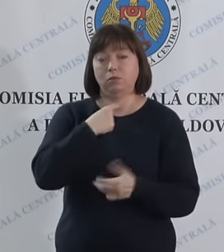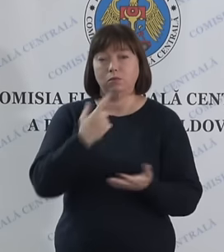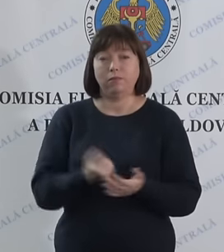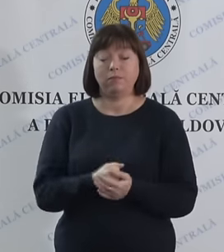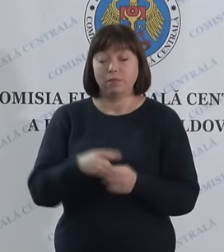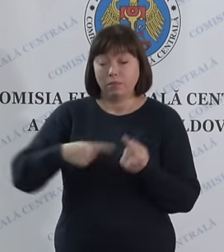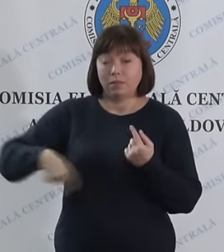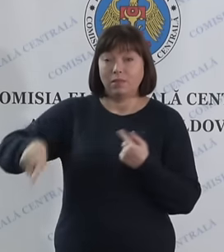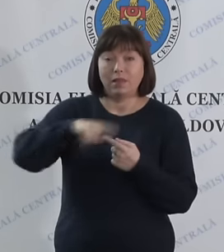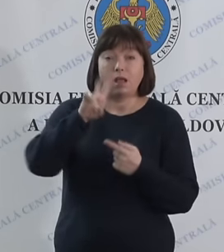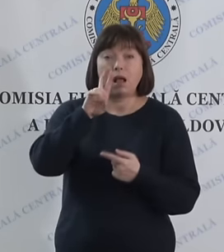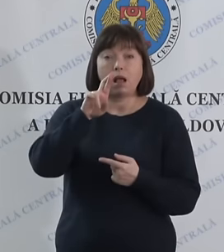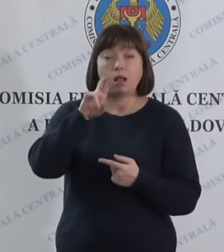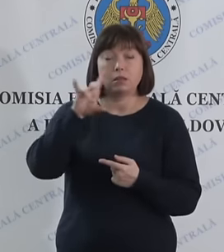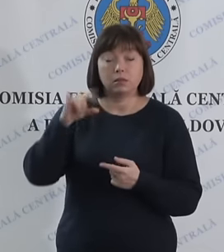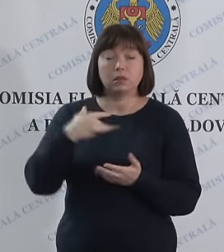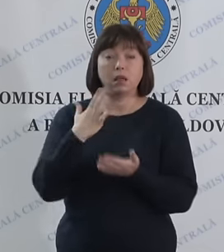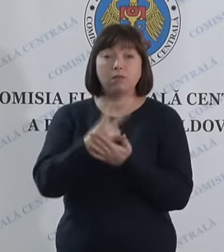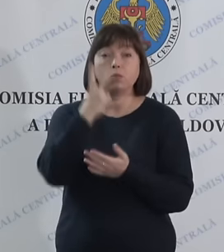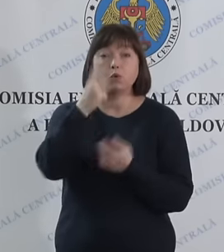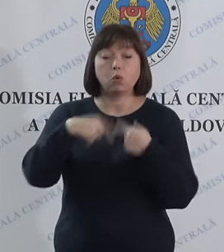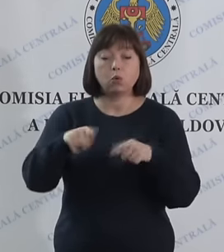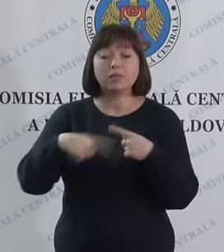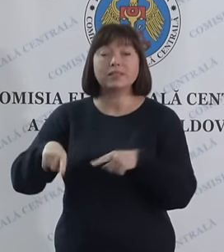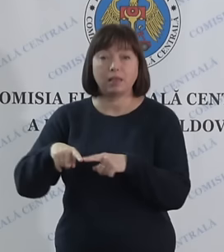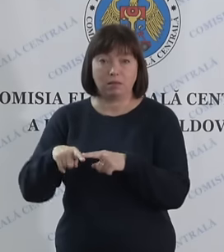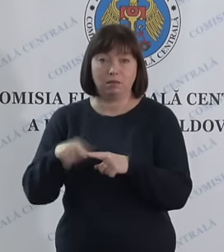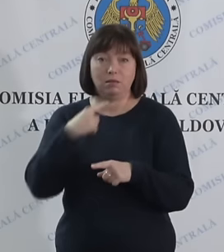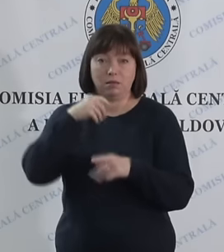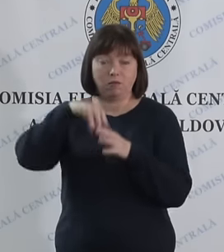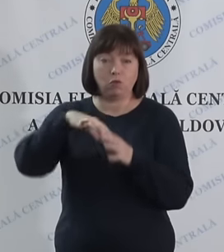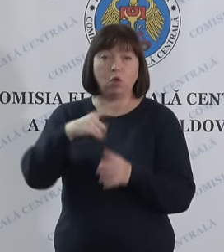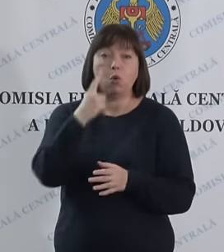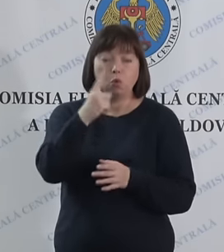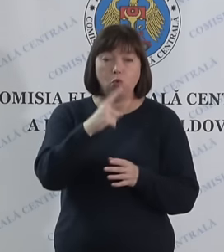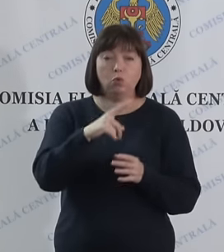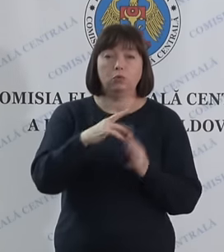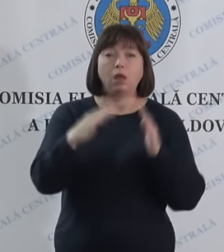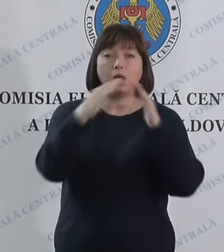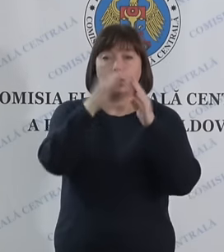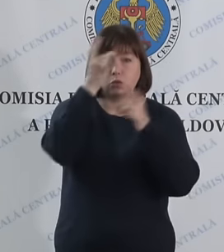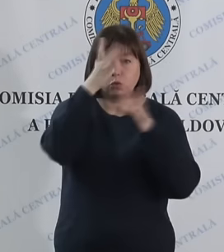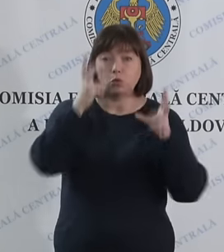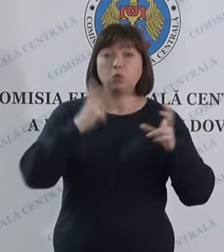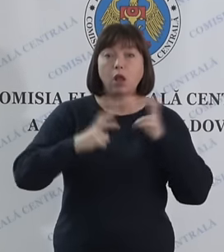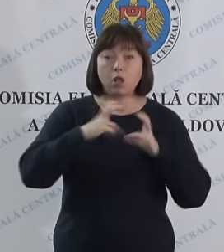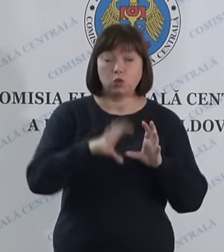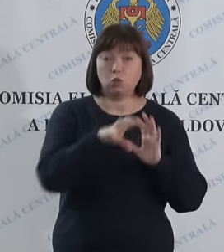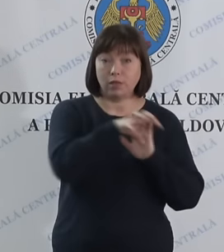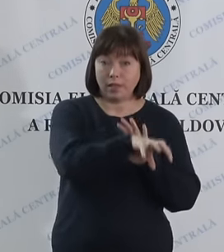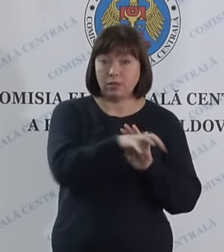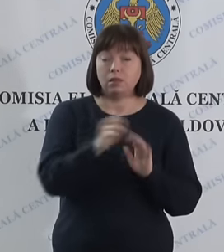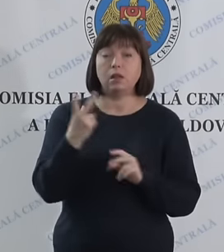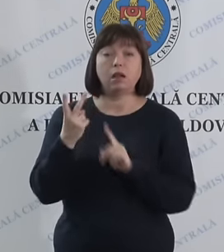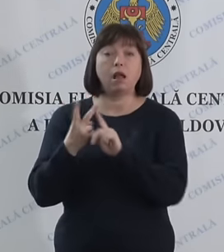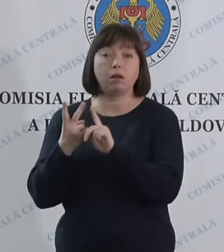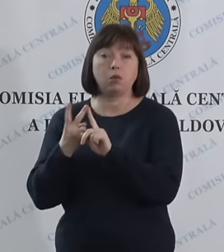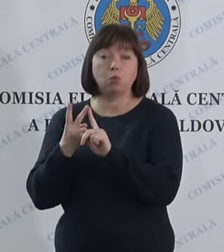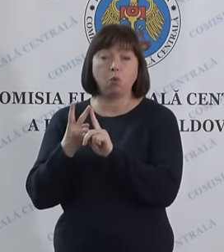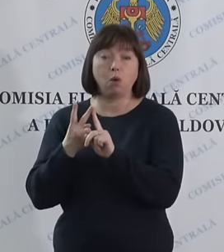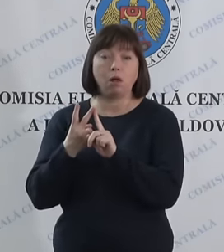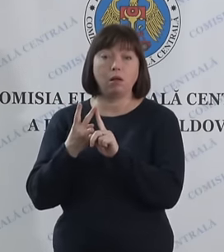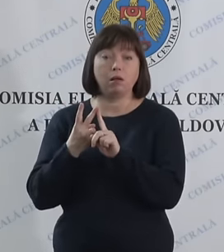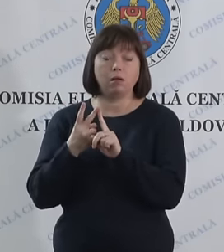raza municipiului Iași avem două secții de votare, una în incinta Casei de Cultura Studenților, iar a doua